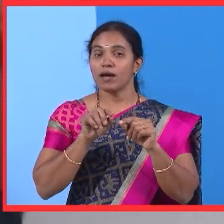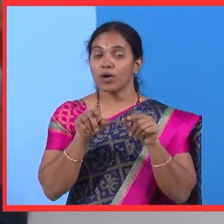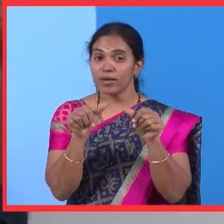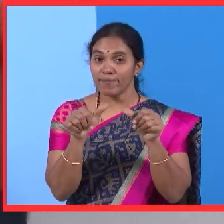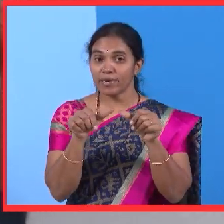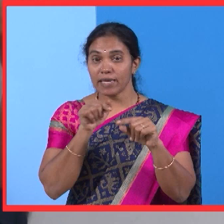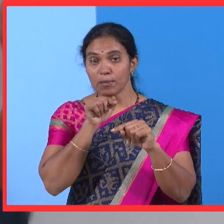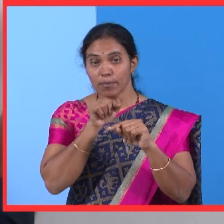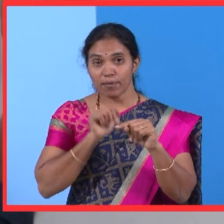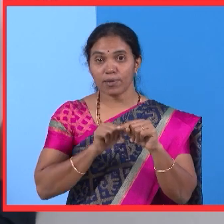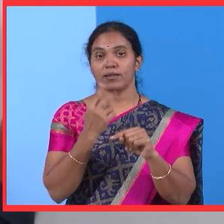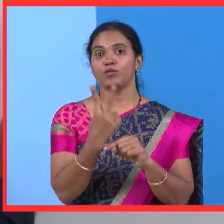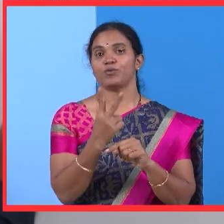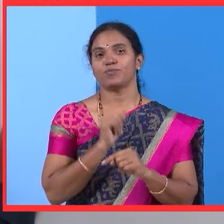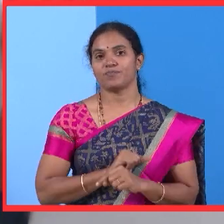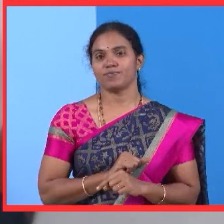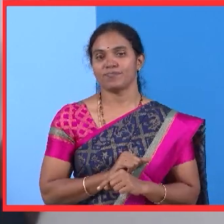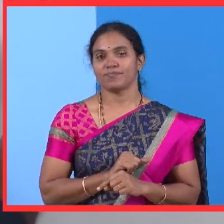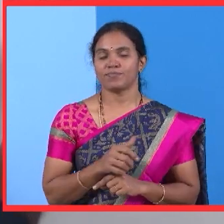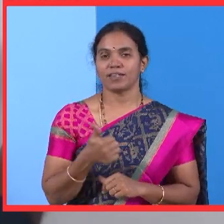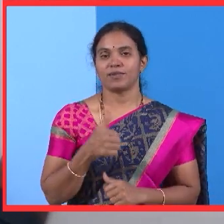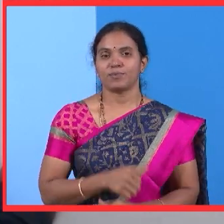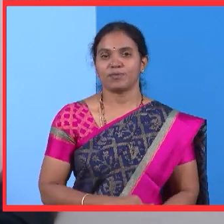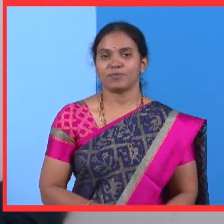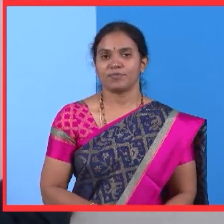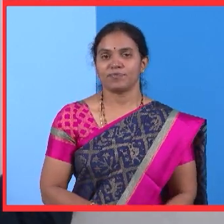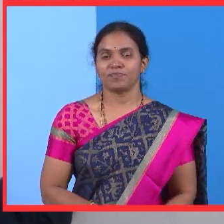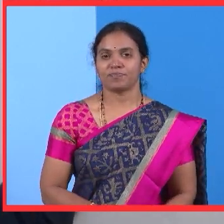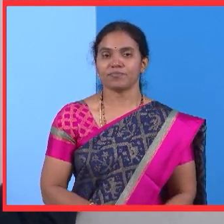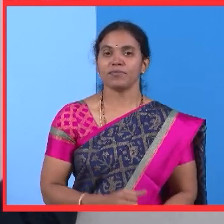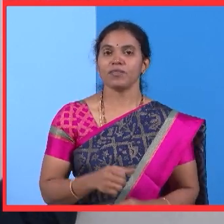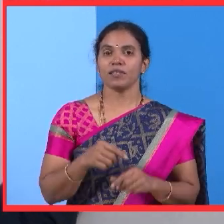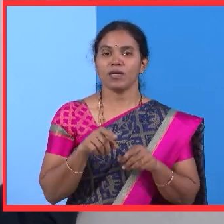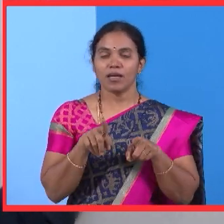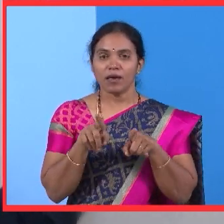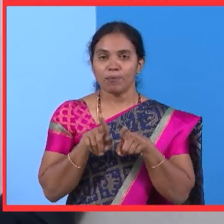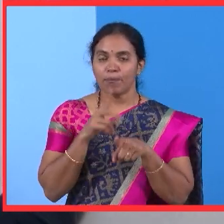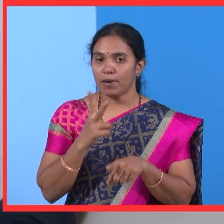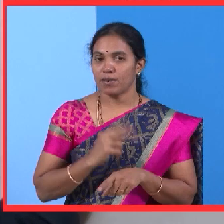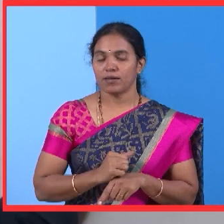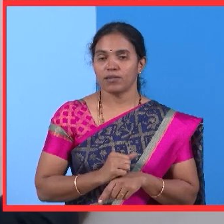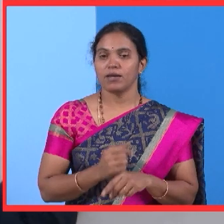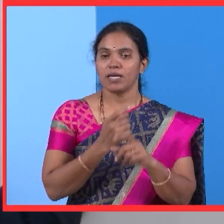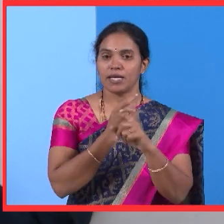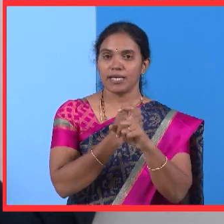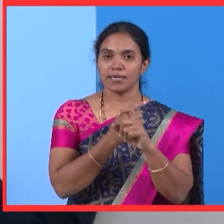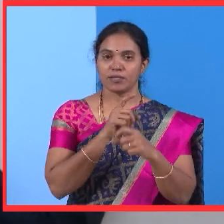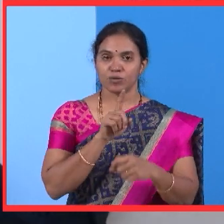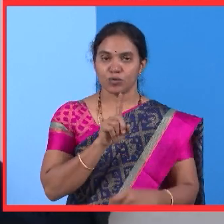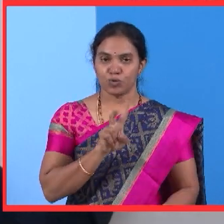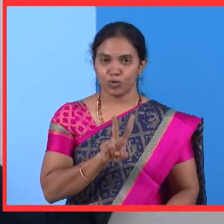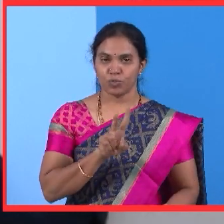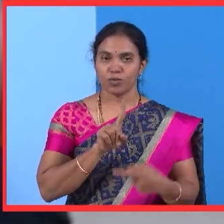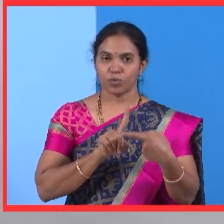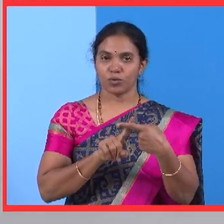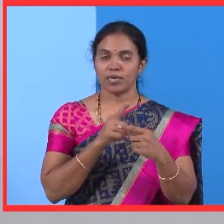அதாவது x2 டூ பிளஸ் எக்ஸ் டூ பை டூ தட் இஸ் ஈக்குவல் டு டூ எக்ஸ் டூ பை டூ, டூ டூவும் கேன்சல்